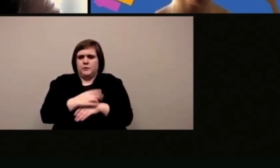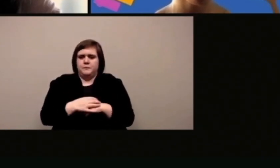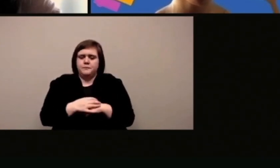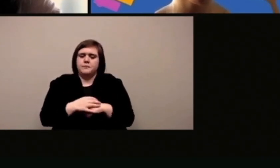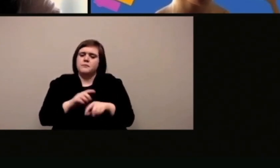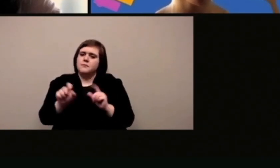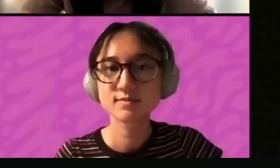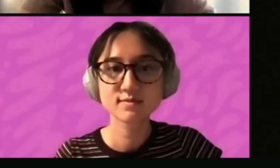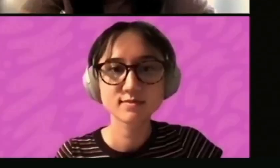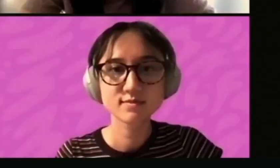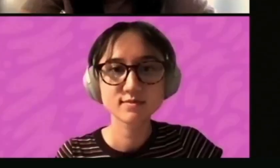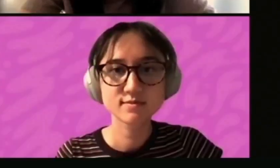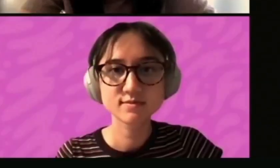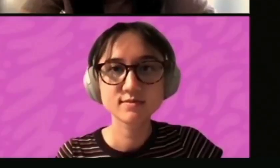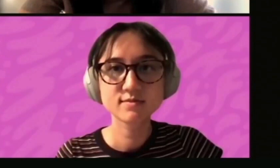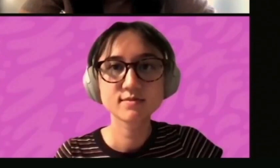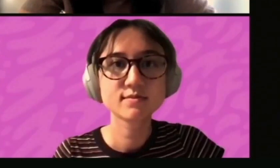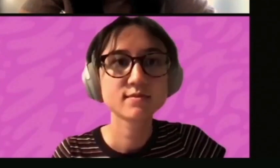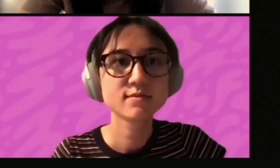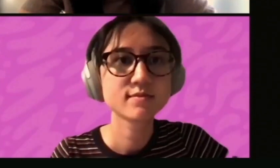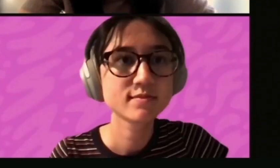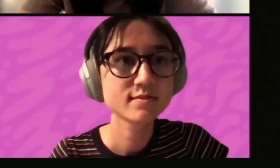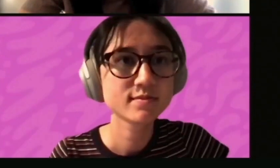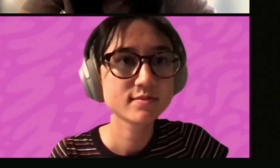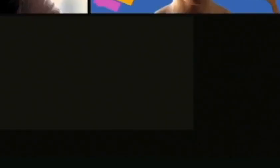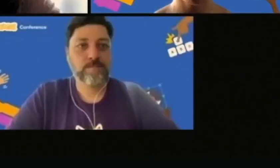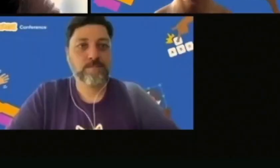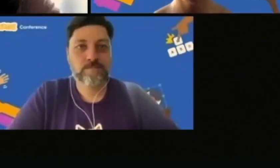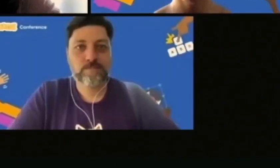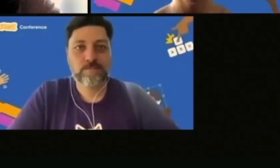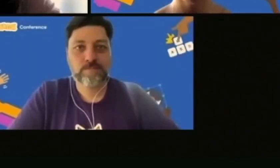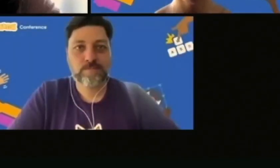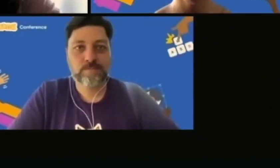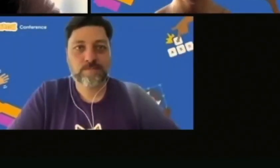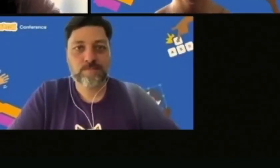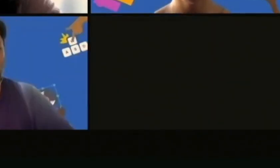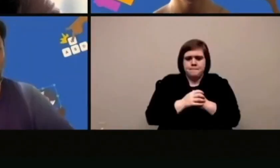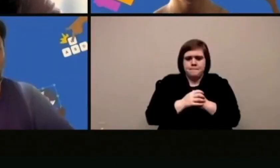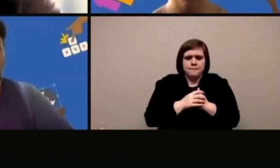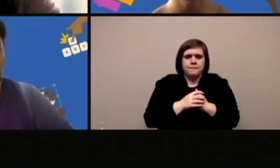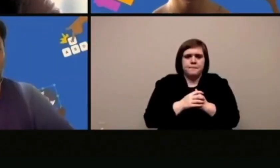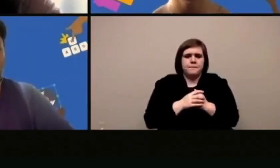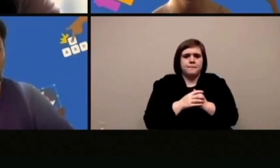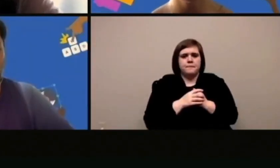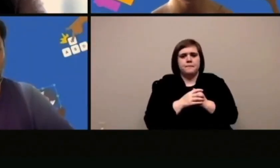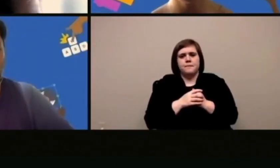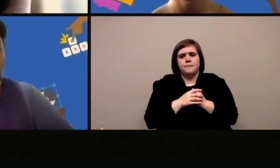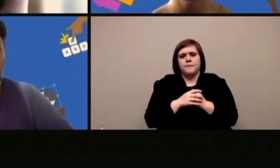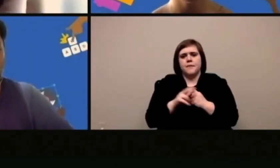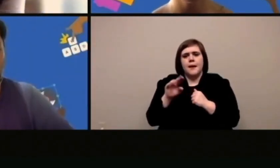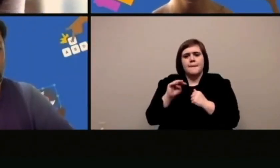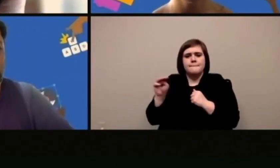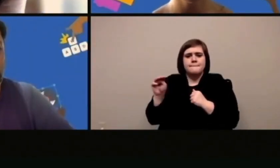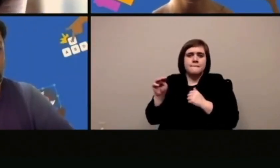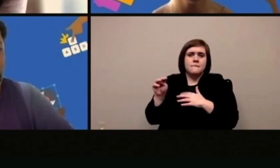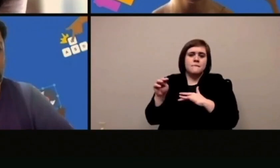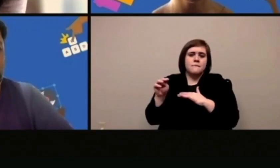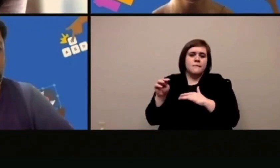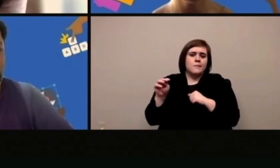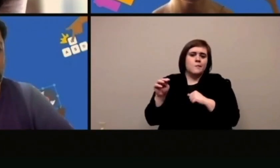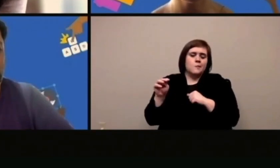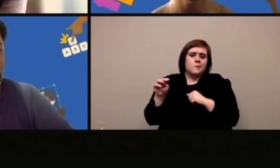の透明性がとても重要ですのでできるだけ安全なものにを作ることに私たちは毎日取り組んでおりますしかし